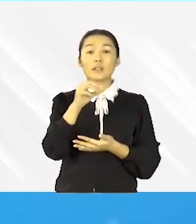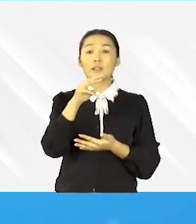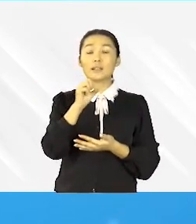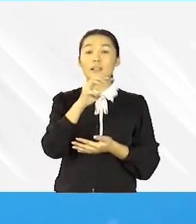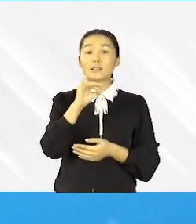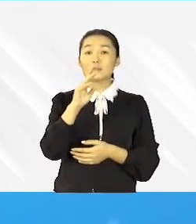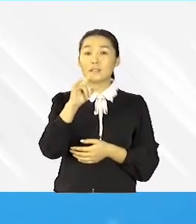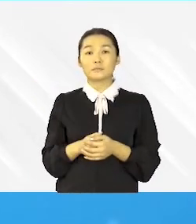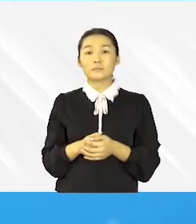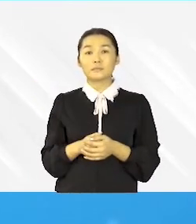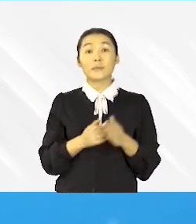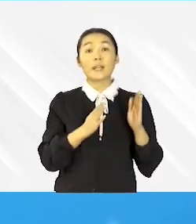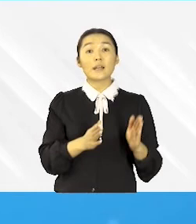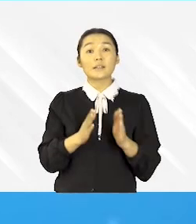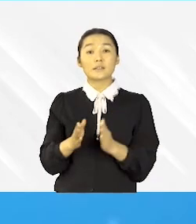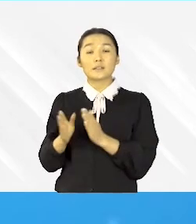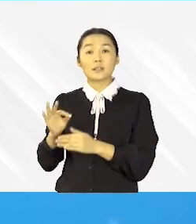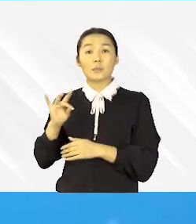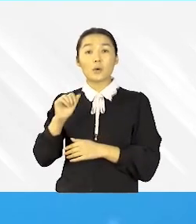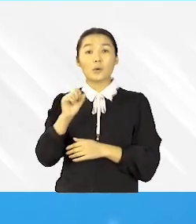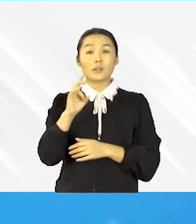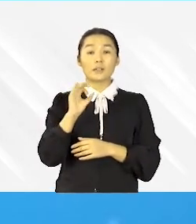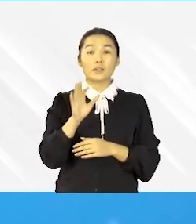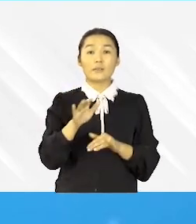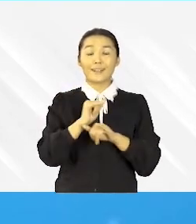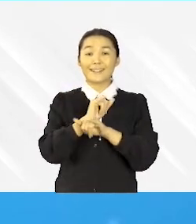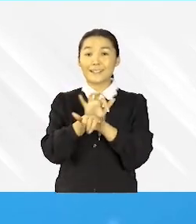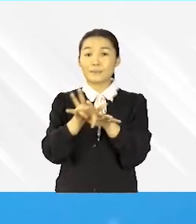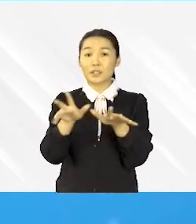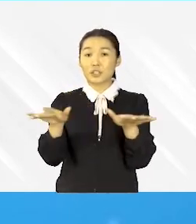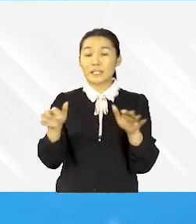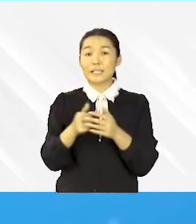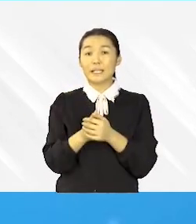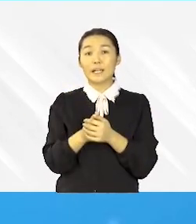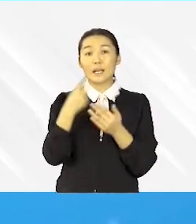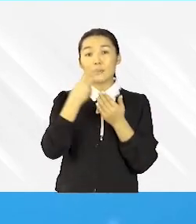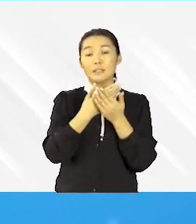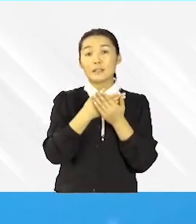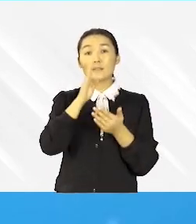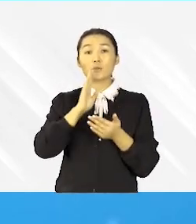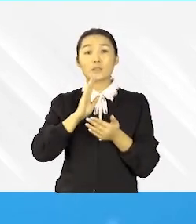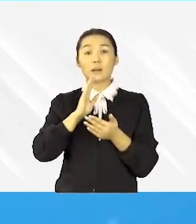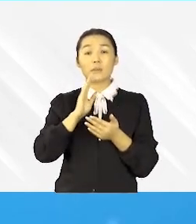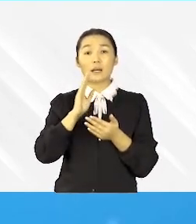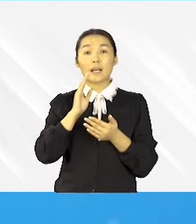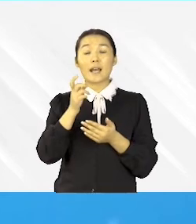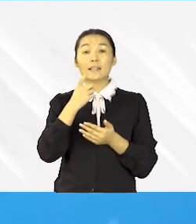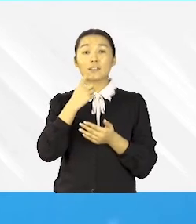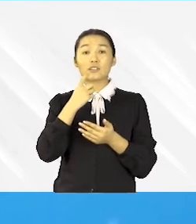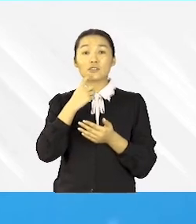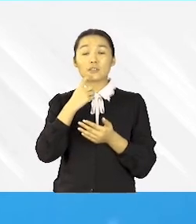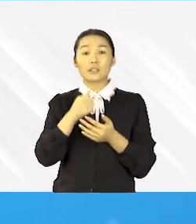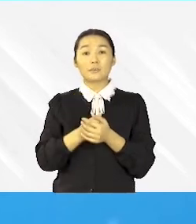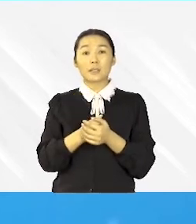нервная система. Система органов размножения представлена у самок парными яичниками, переходящими в трубчатый